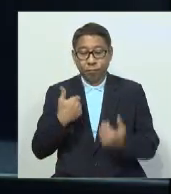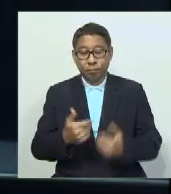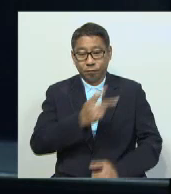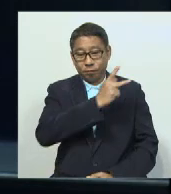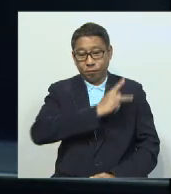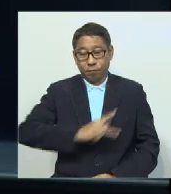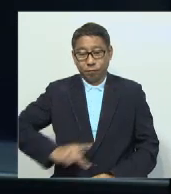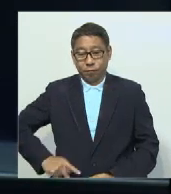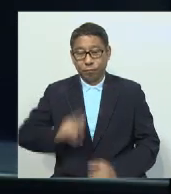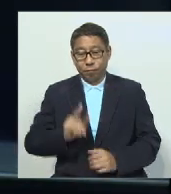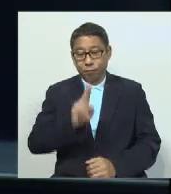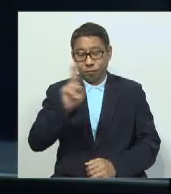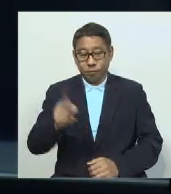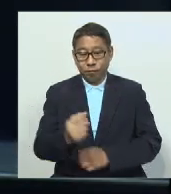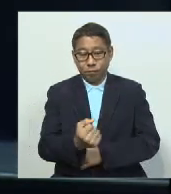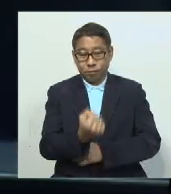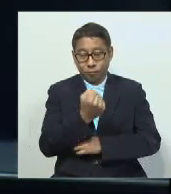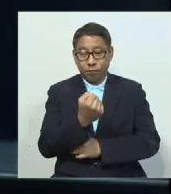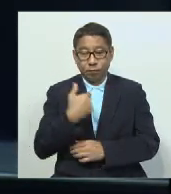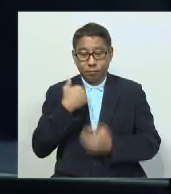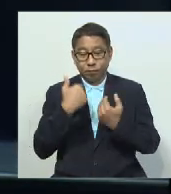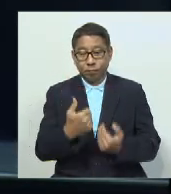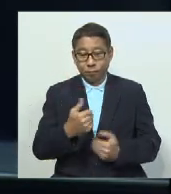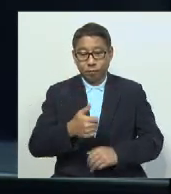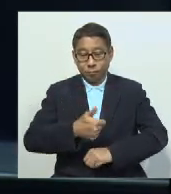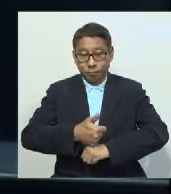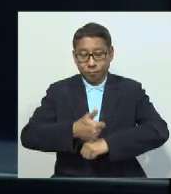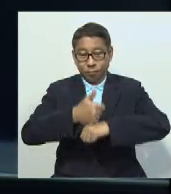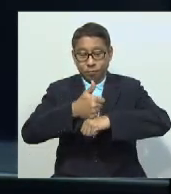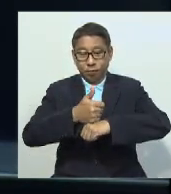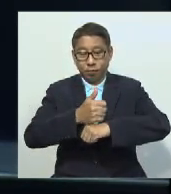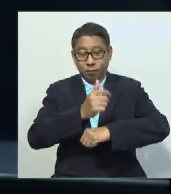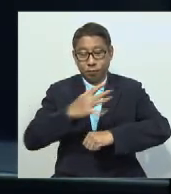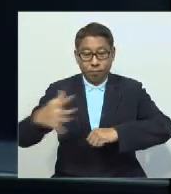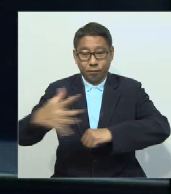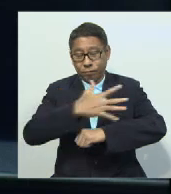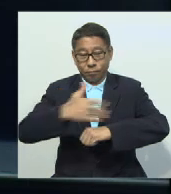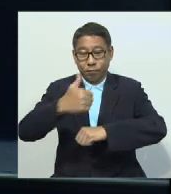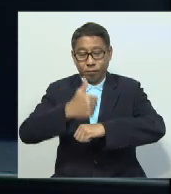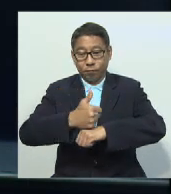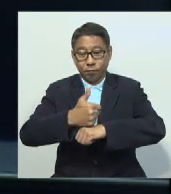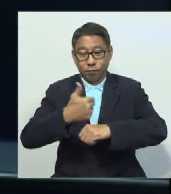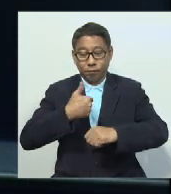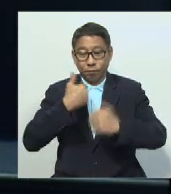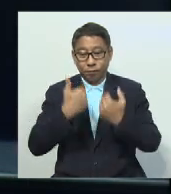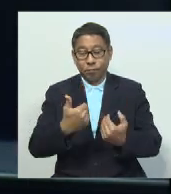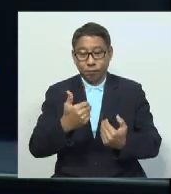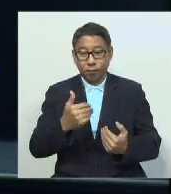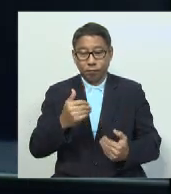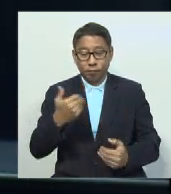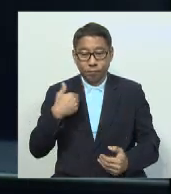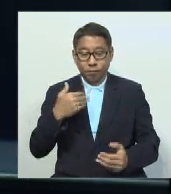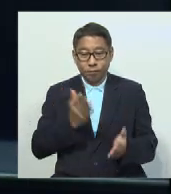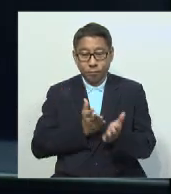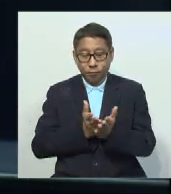มหากษัตริย์ทรงเป็นผู้ใช้อำนาจอธิปไตยทรงดำรงอยู่เหนือการเมืองและทรงดำรงไว้ซึ่งความ